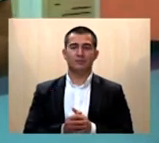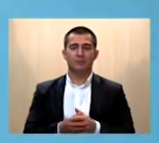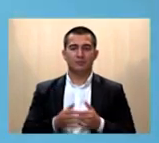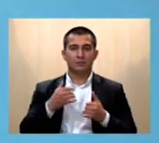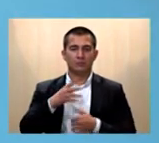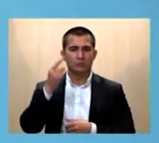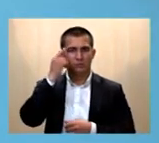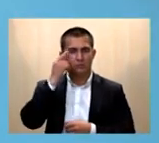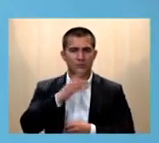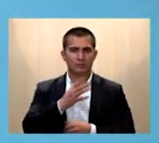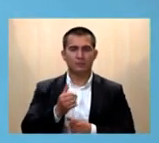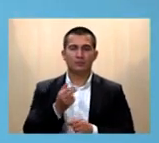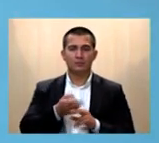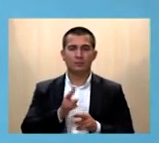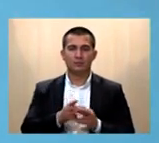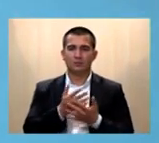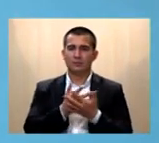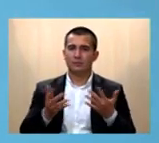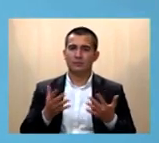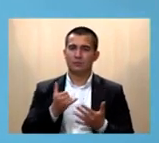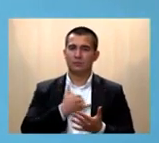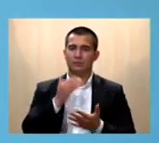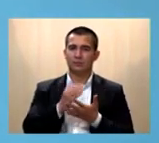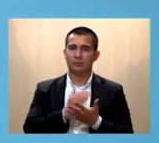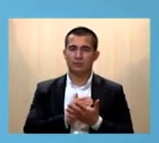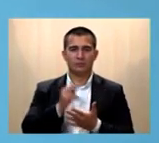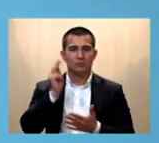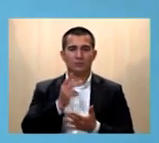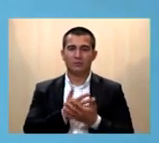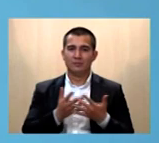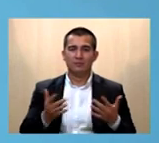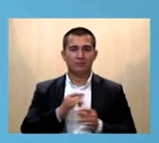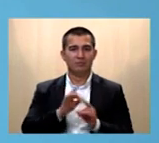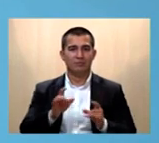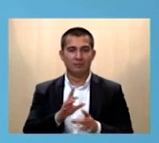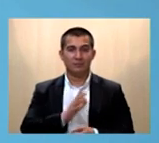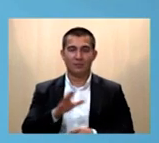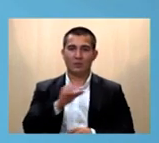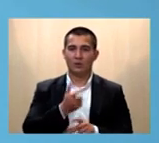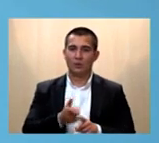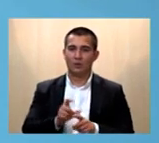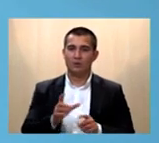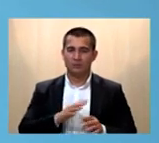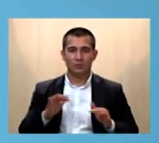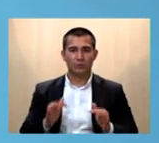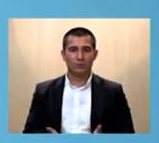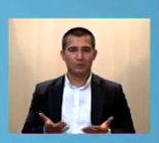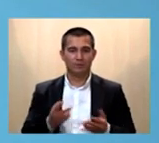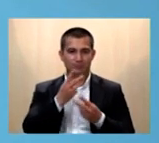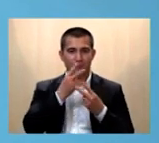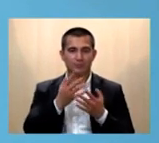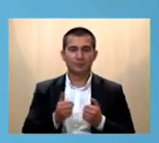O'ylaymanki, ko'plab darslarimizdan so'ng toliqib qolgansiz. Endi jismoniy mashqlarga